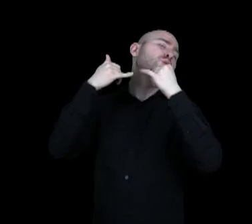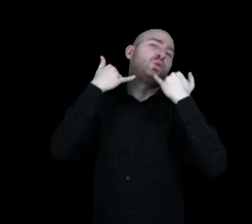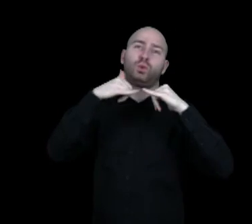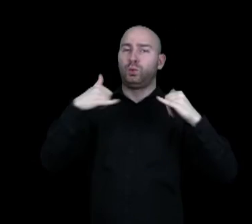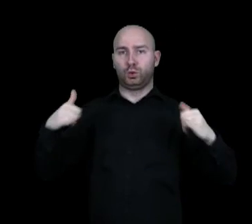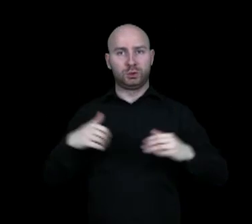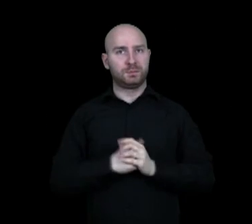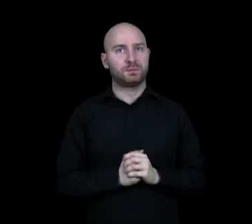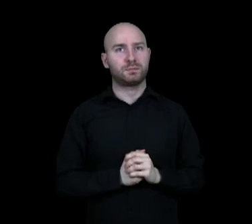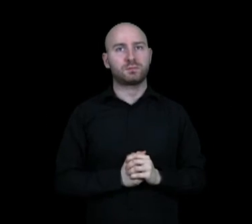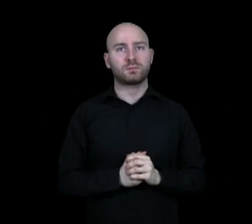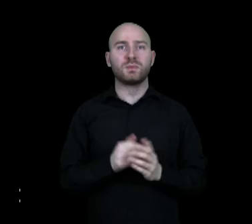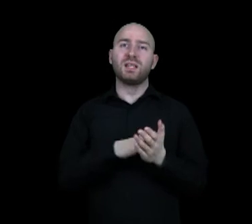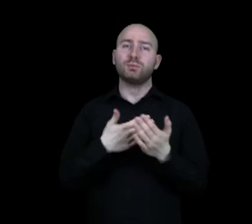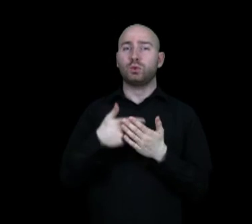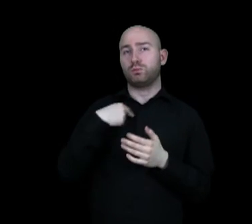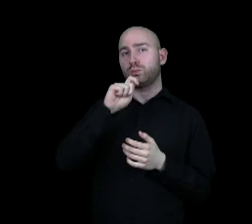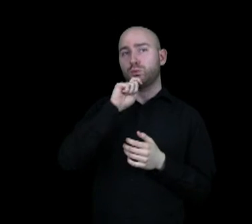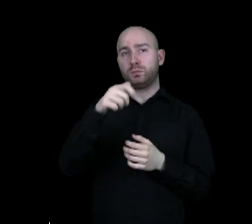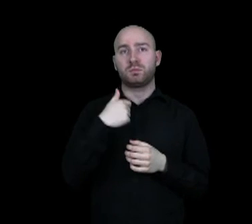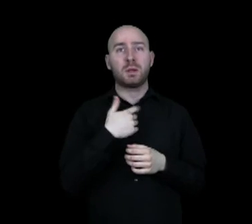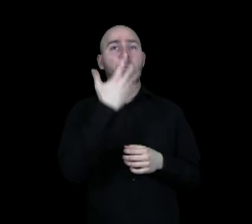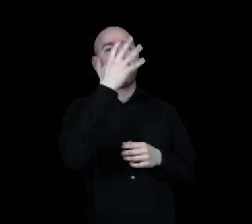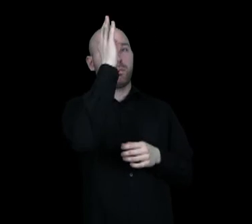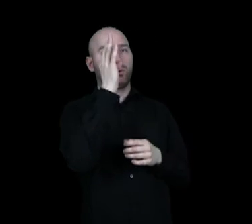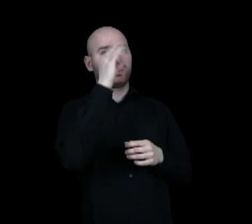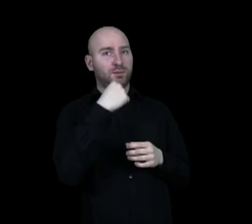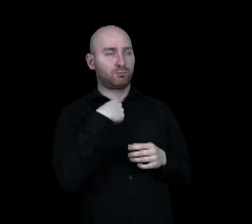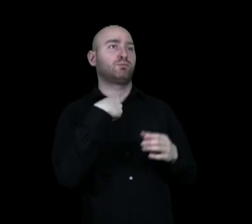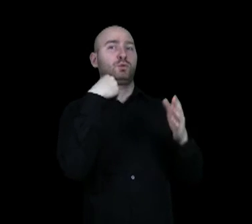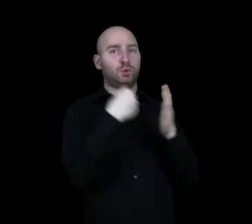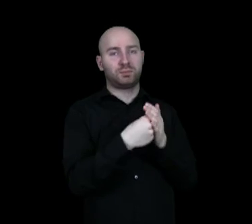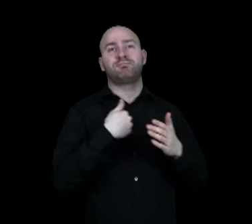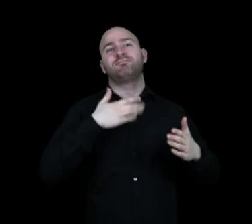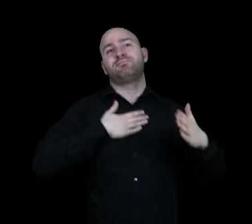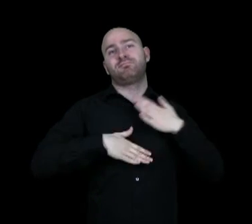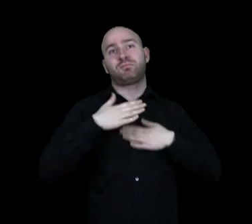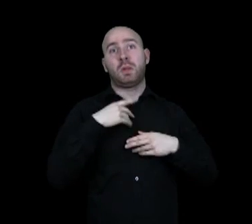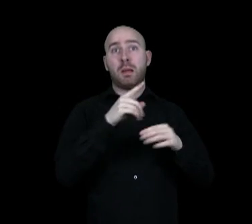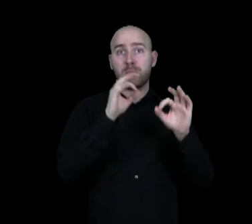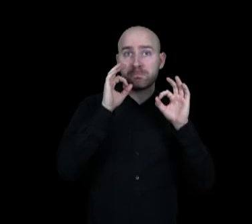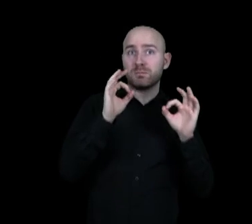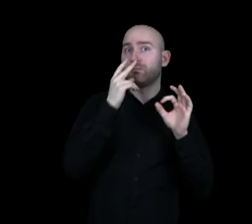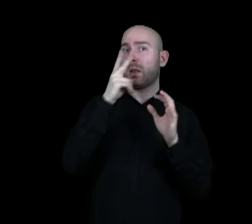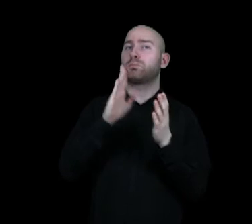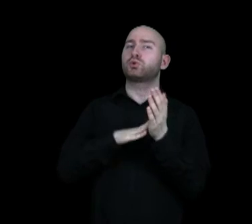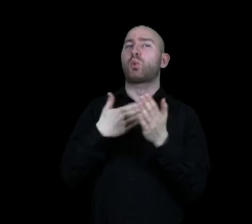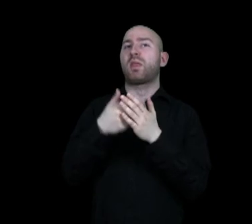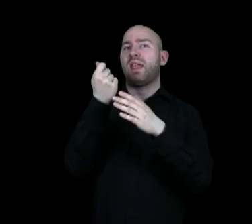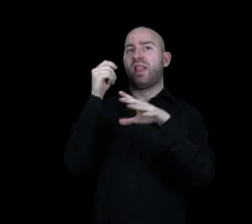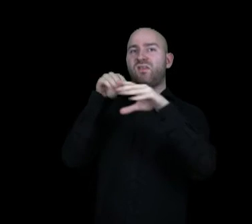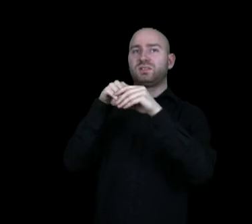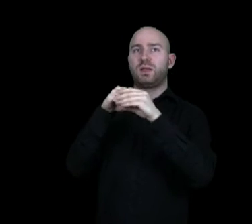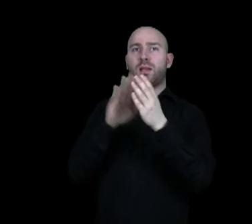5%, kupię sobie coś, co mnie ucieszy. Ale czytelniejszy jest jednak chyba przykład z inwestycją. Jeśli mogę uzyskać 8